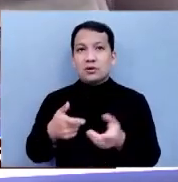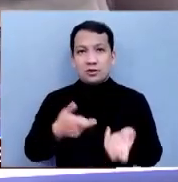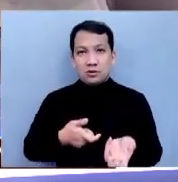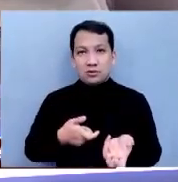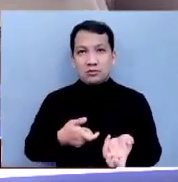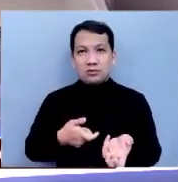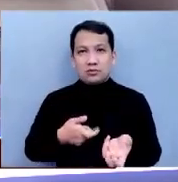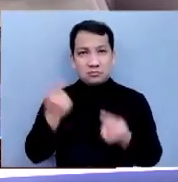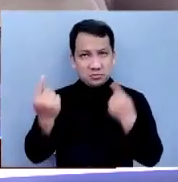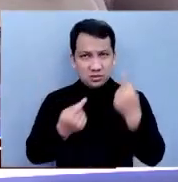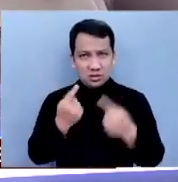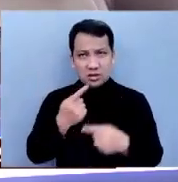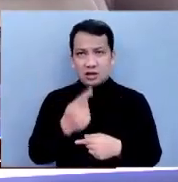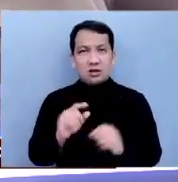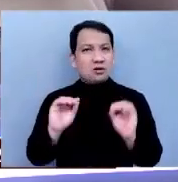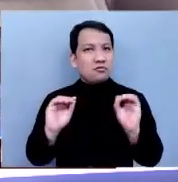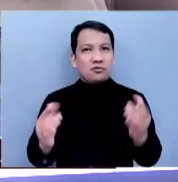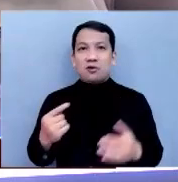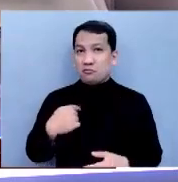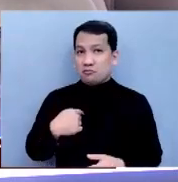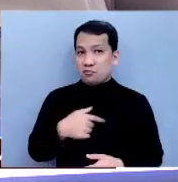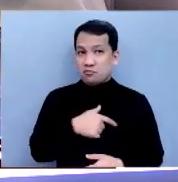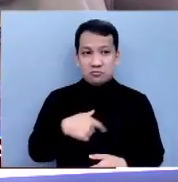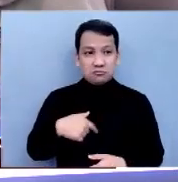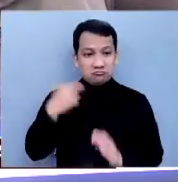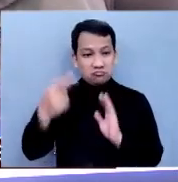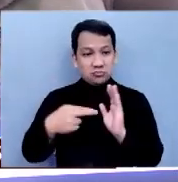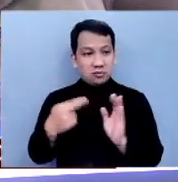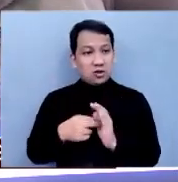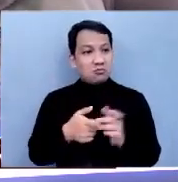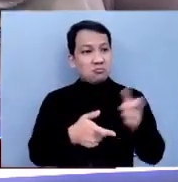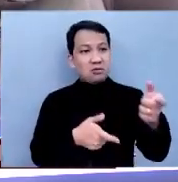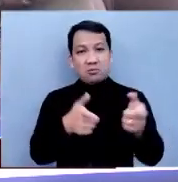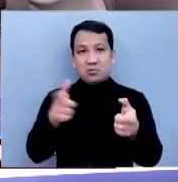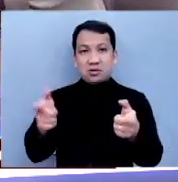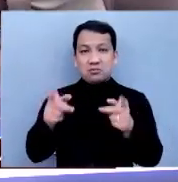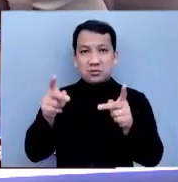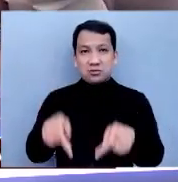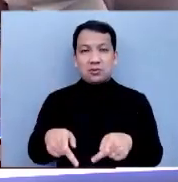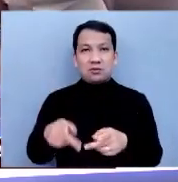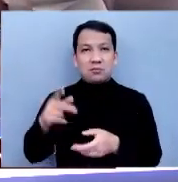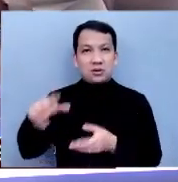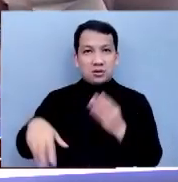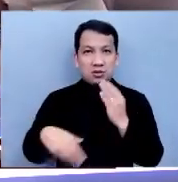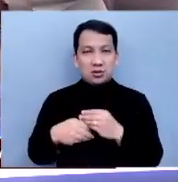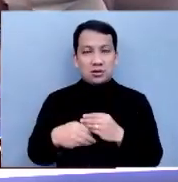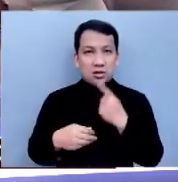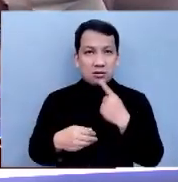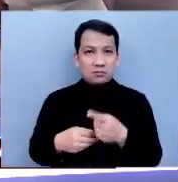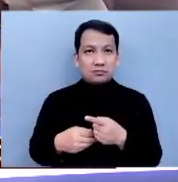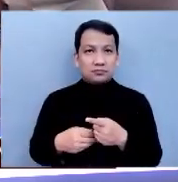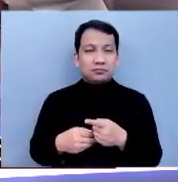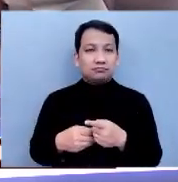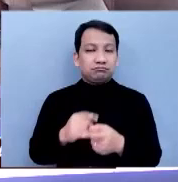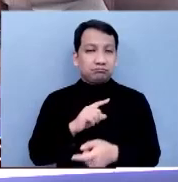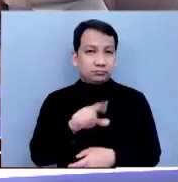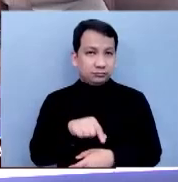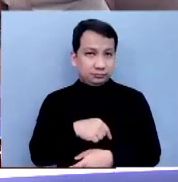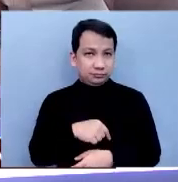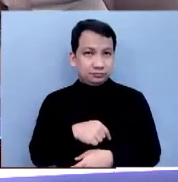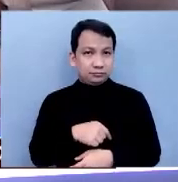he's concerned, wala raw siyang record na siya ay namaril na tao. Okay, pahabol lang. Just to qualify yung sinabi ng mga na-interview